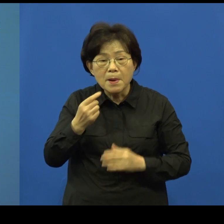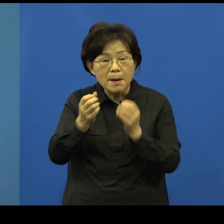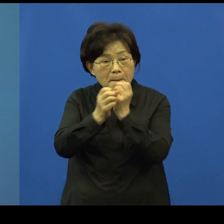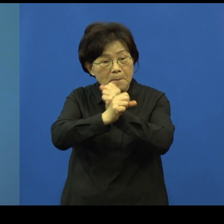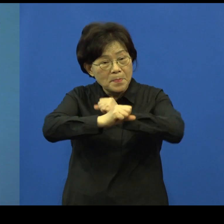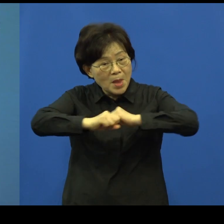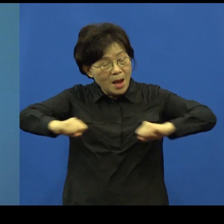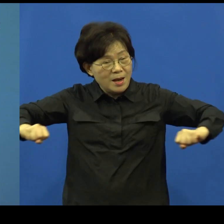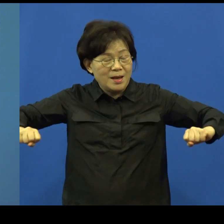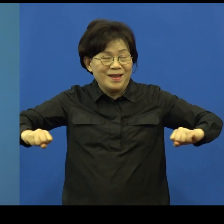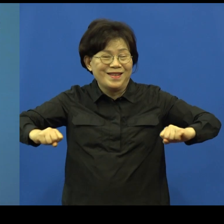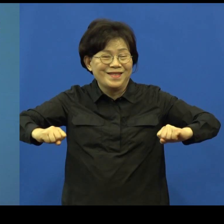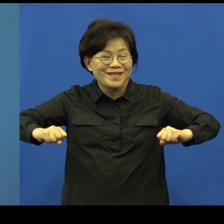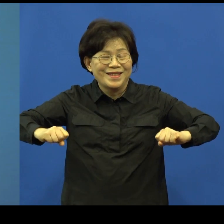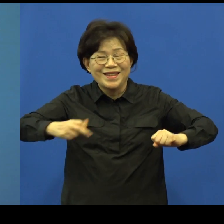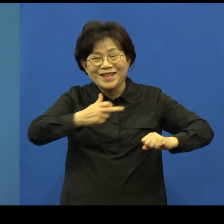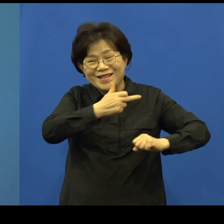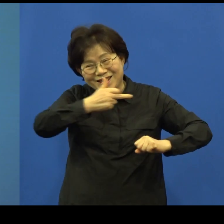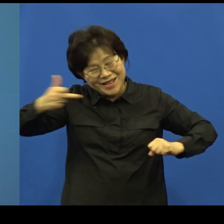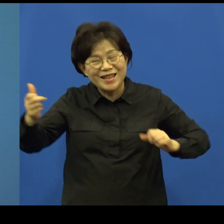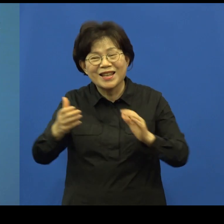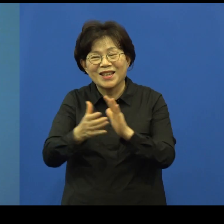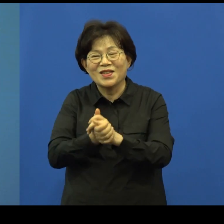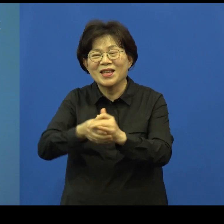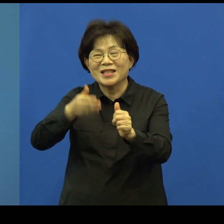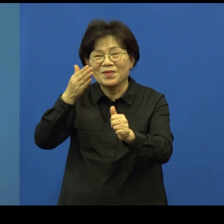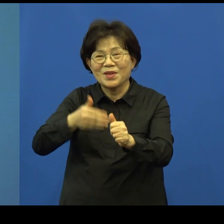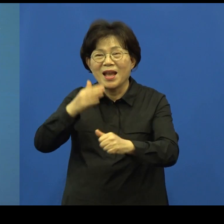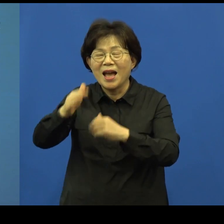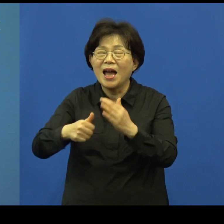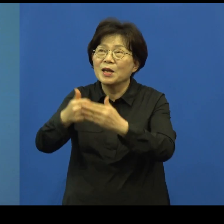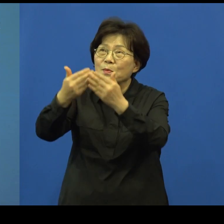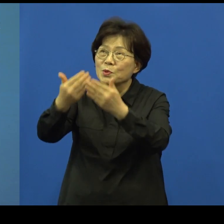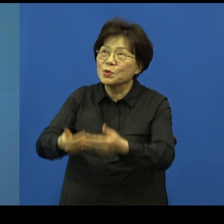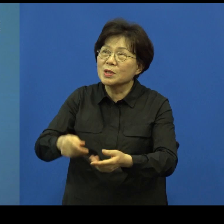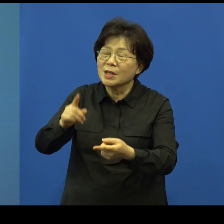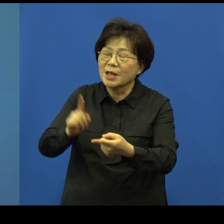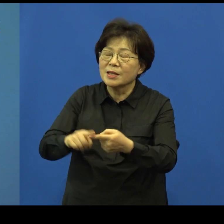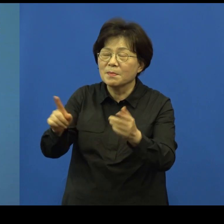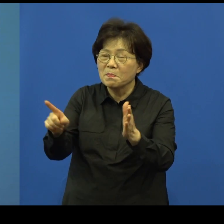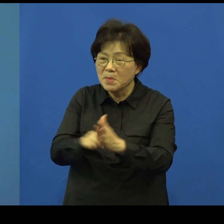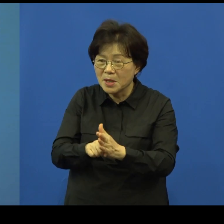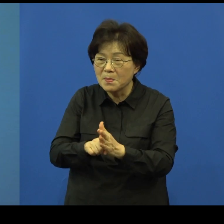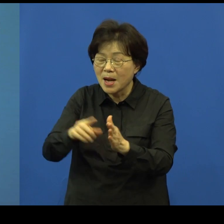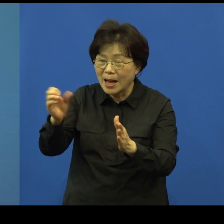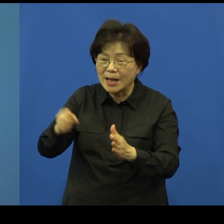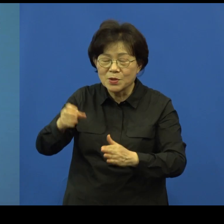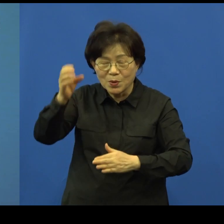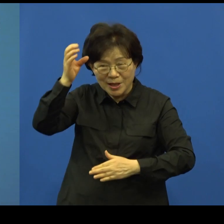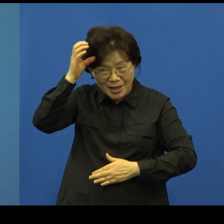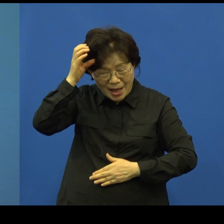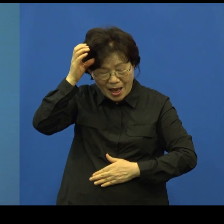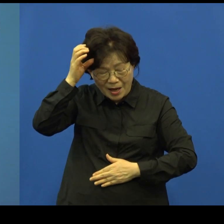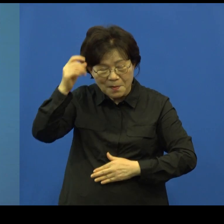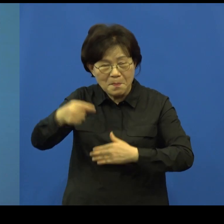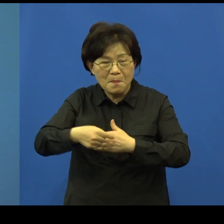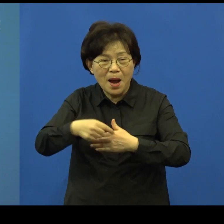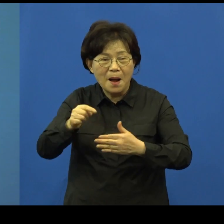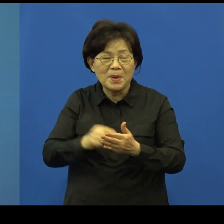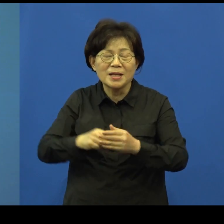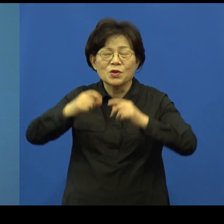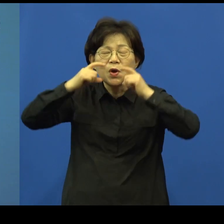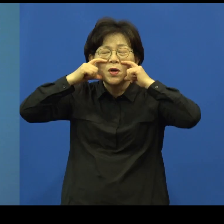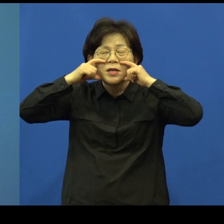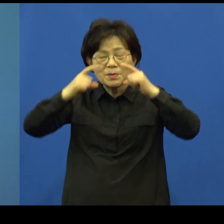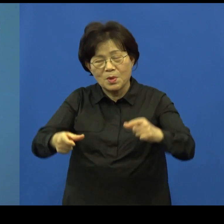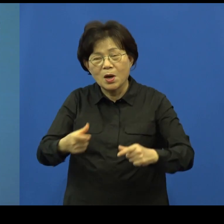열라, 그죠? 넓게 열라. 하나님의 주실 것에 대한 믿음을 가지고 선포하는 거예요.